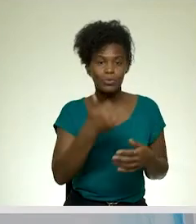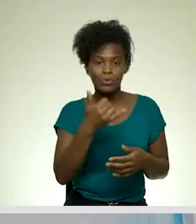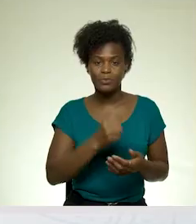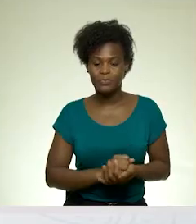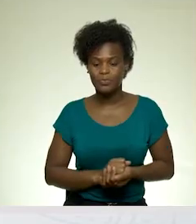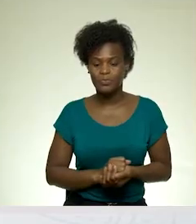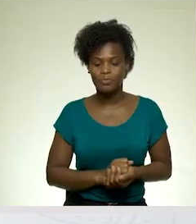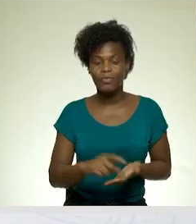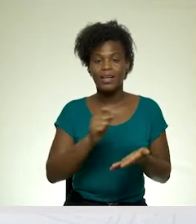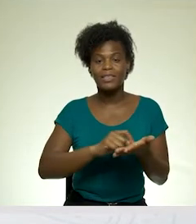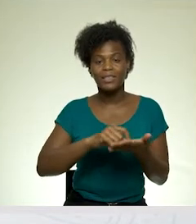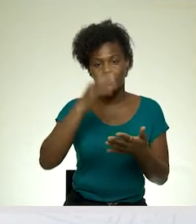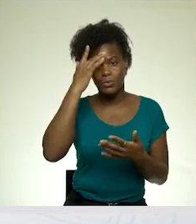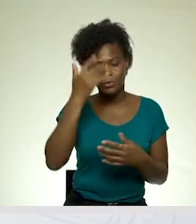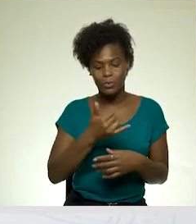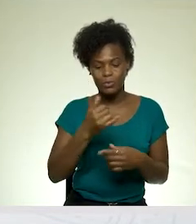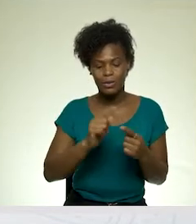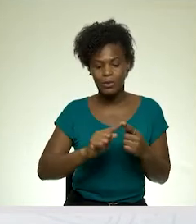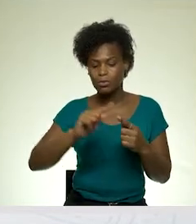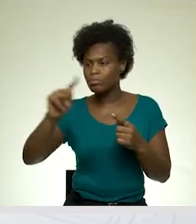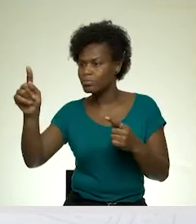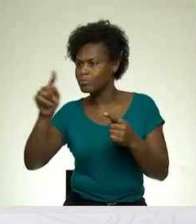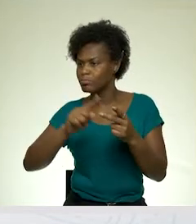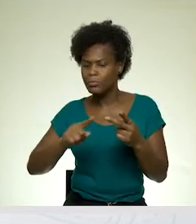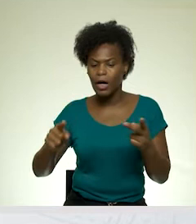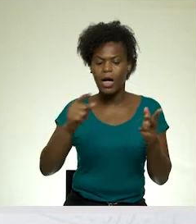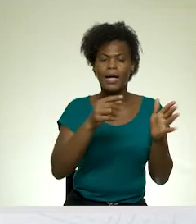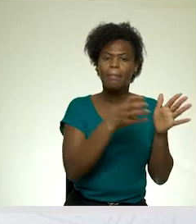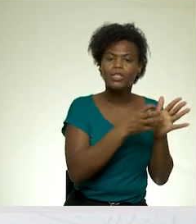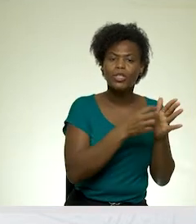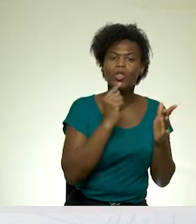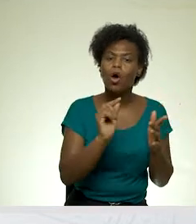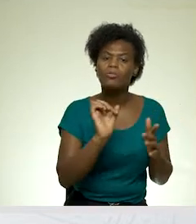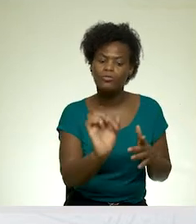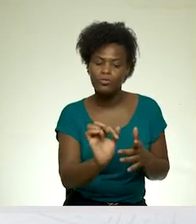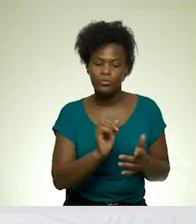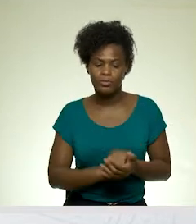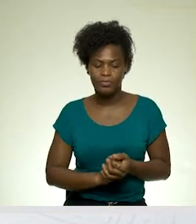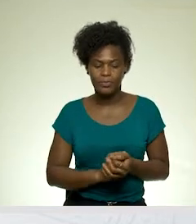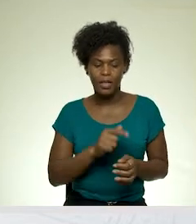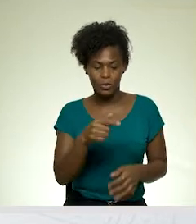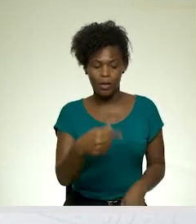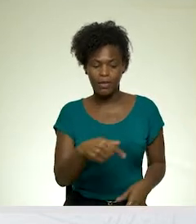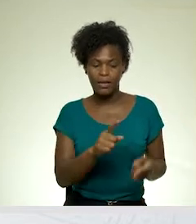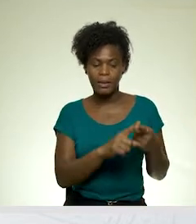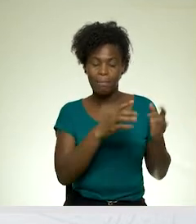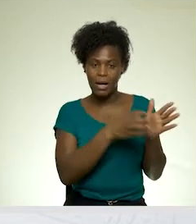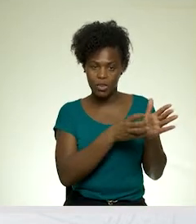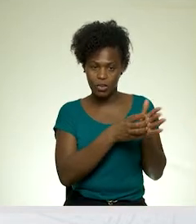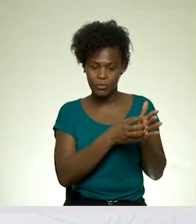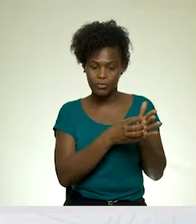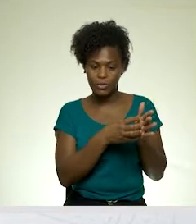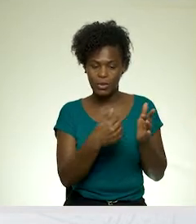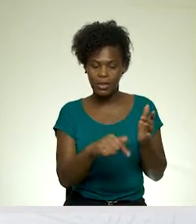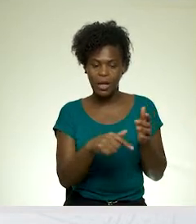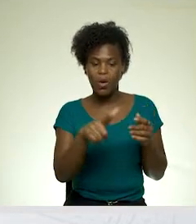2. Associe les images aux noms correspondants. Tu as ici des images, des